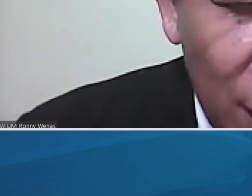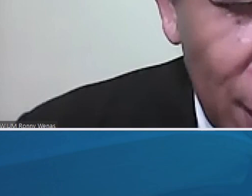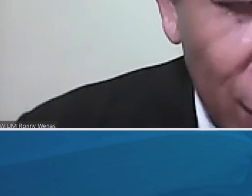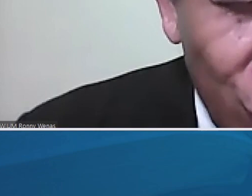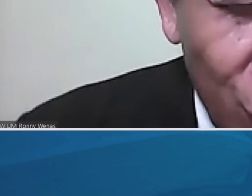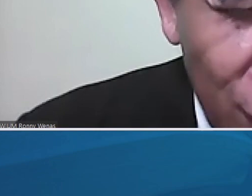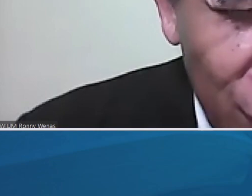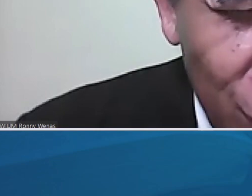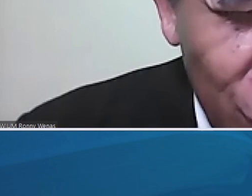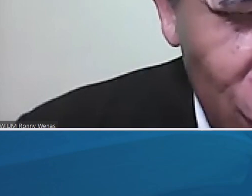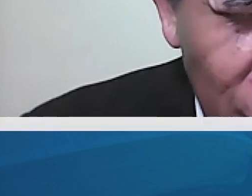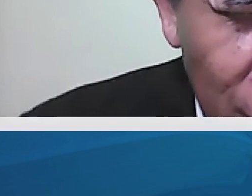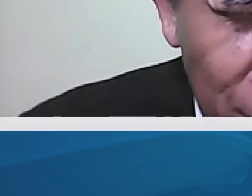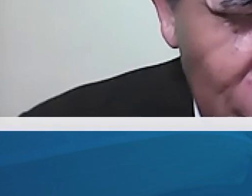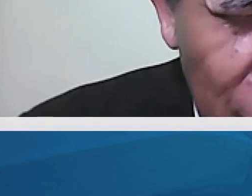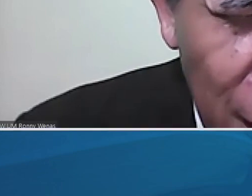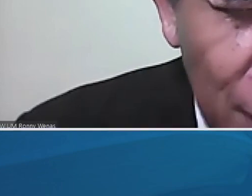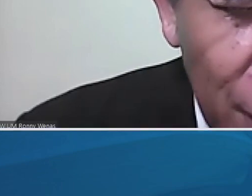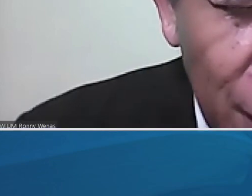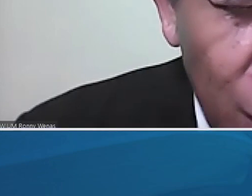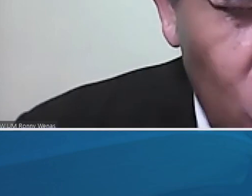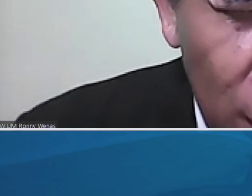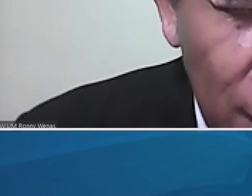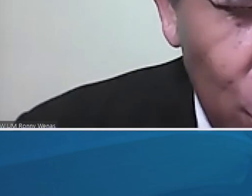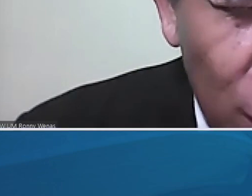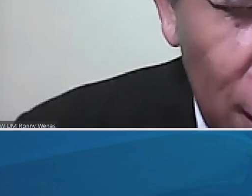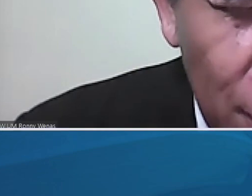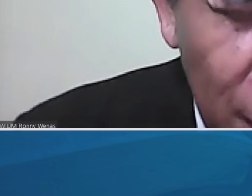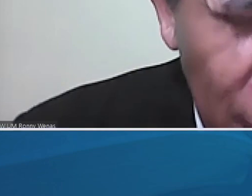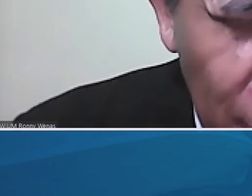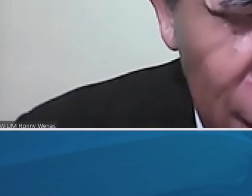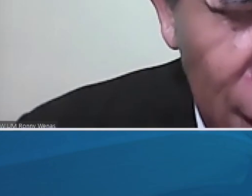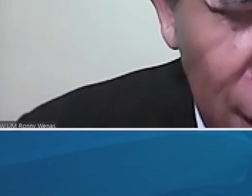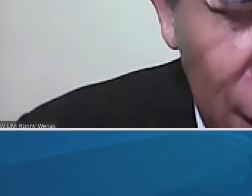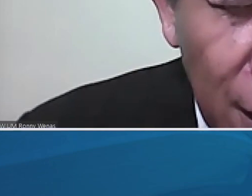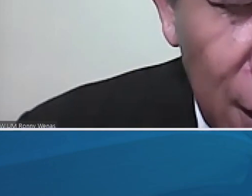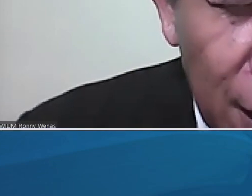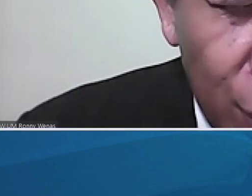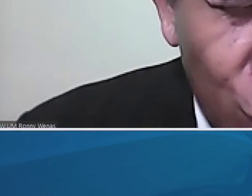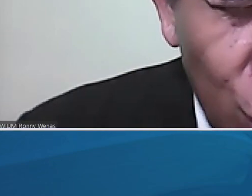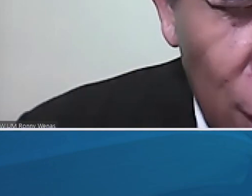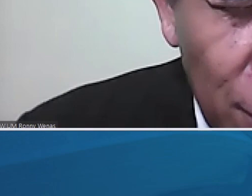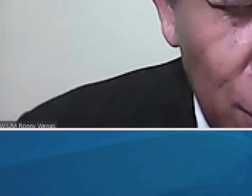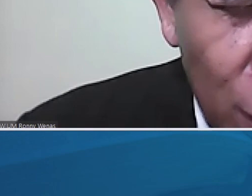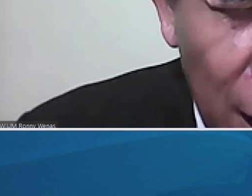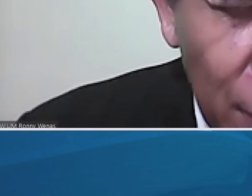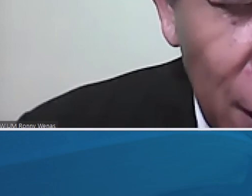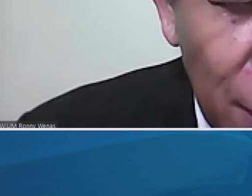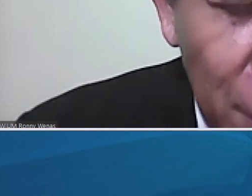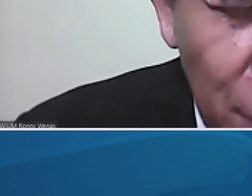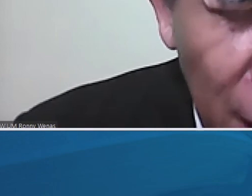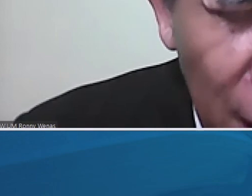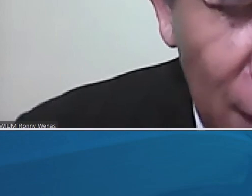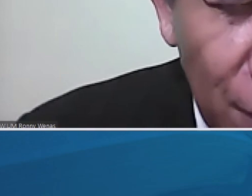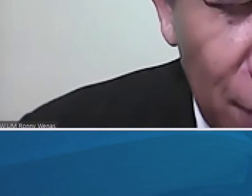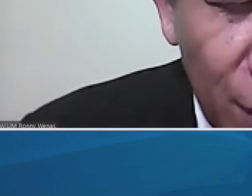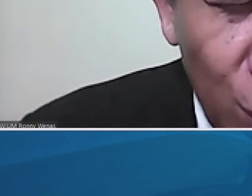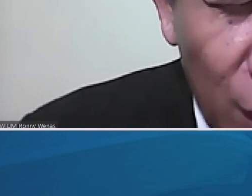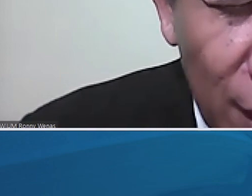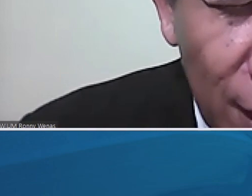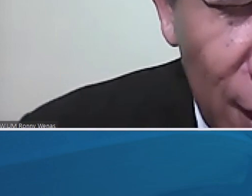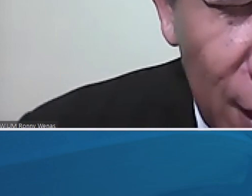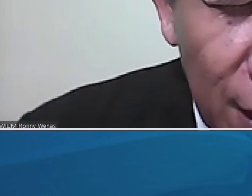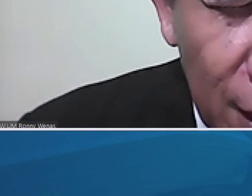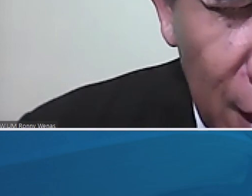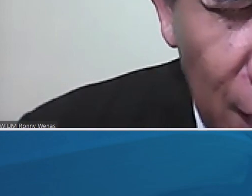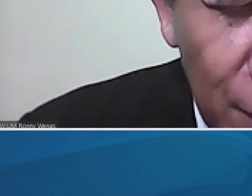dalam Tuhan Yesus Kristus biarlah ini menjadi kekuatan buah iman kami dan juga membuat Kami lebih berharap kepada